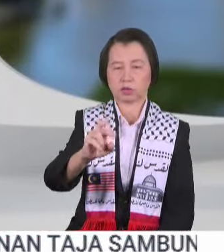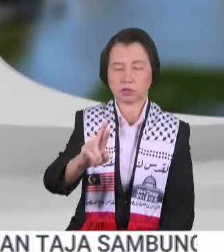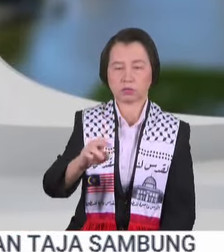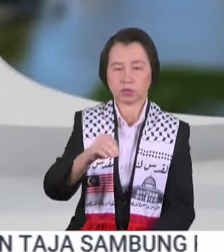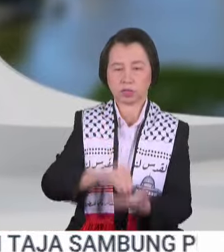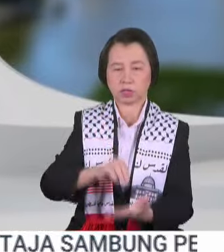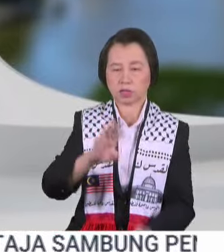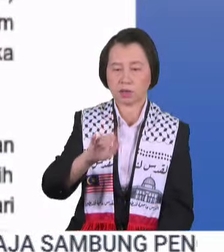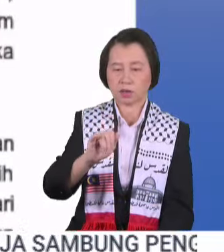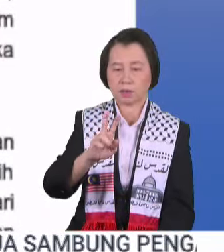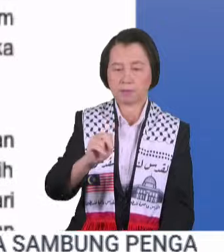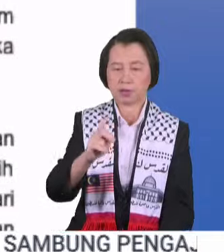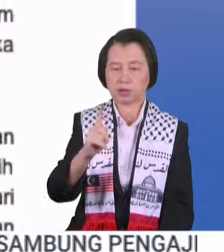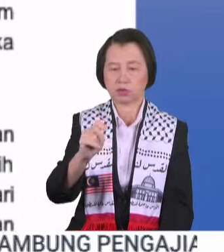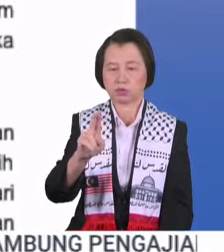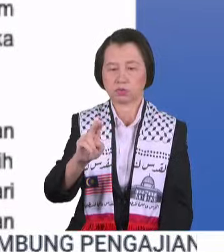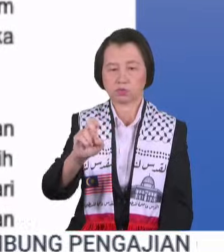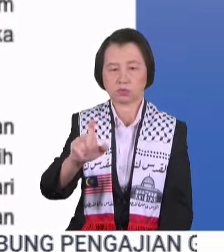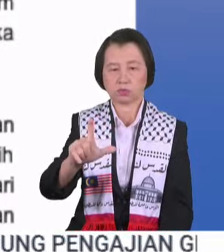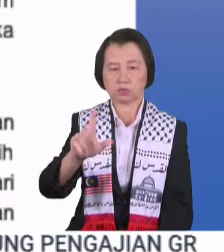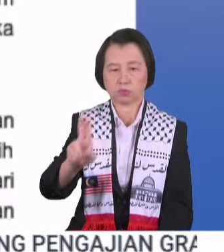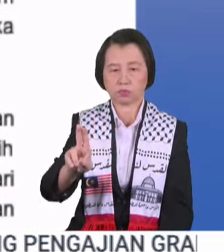Bintulu.